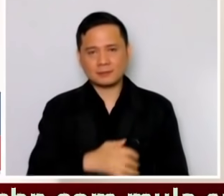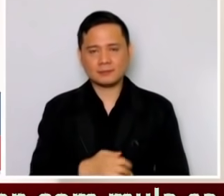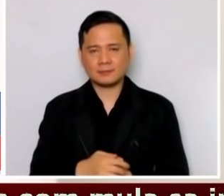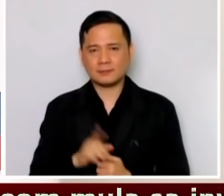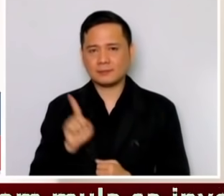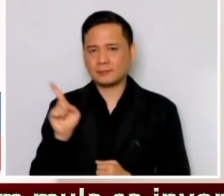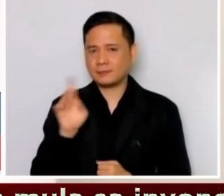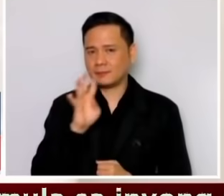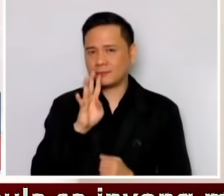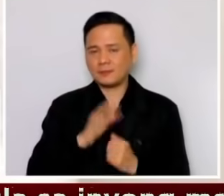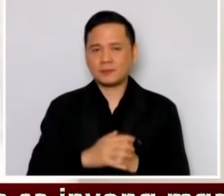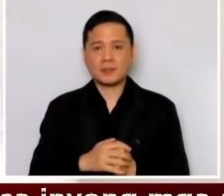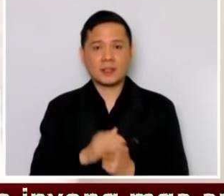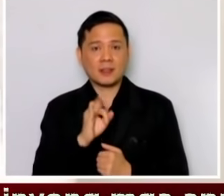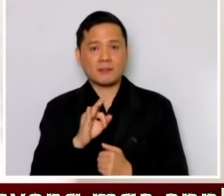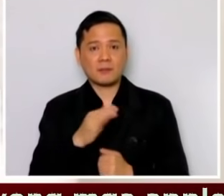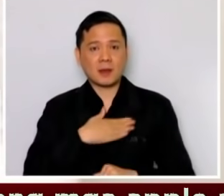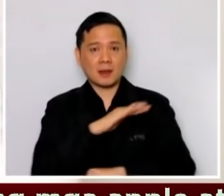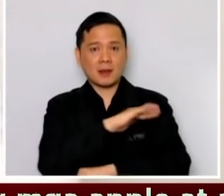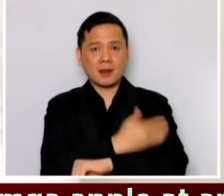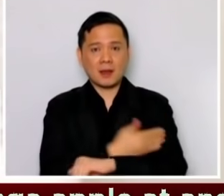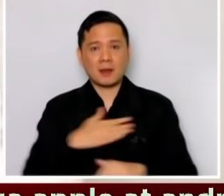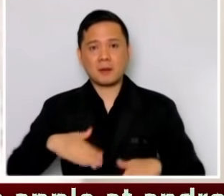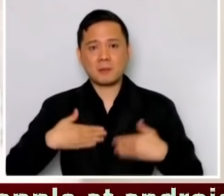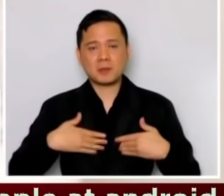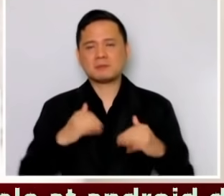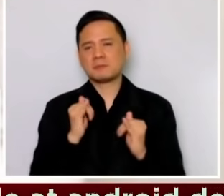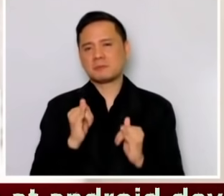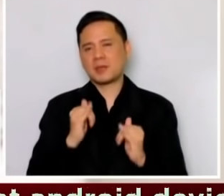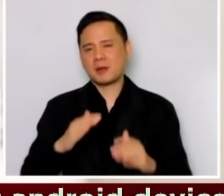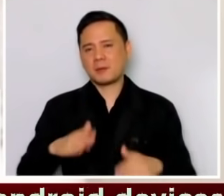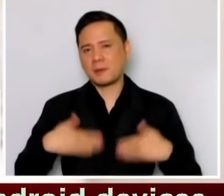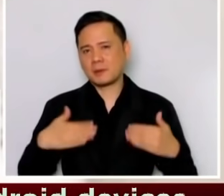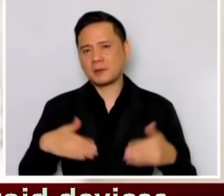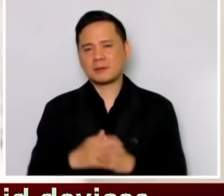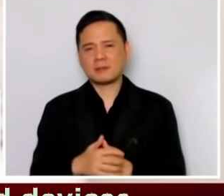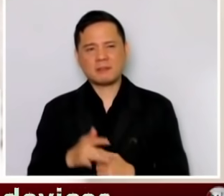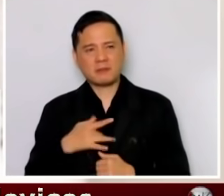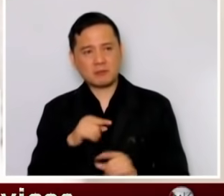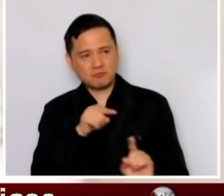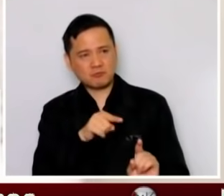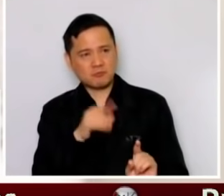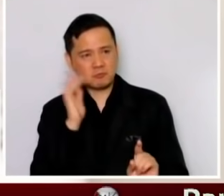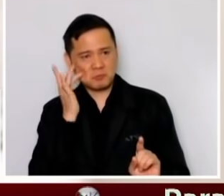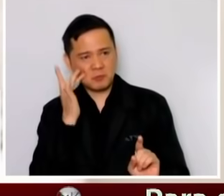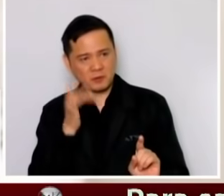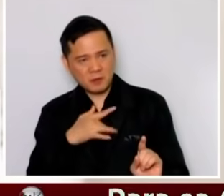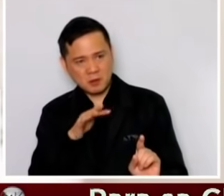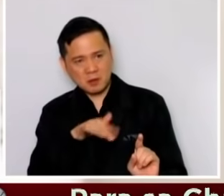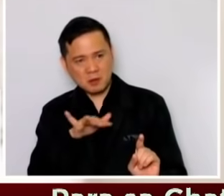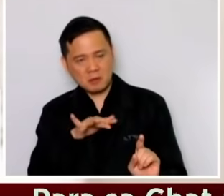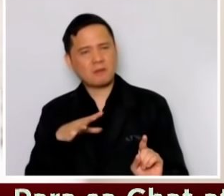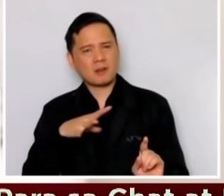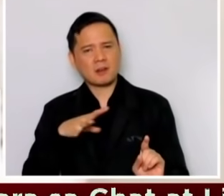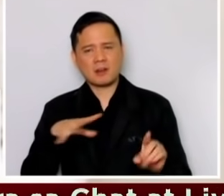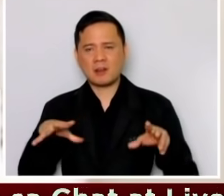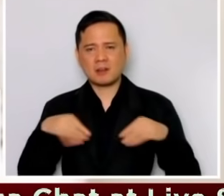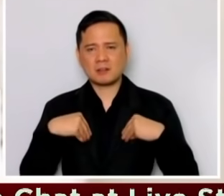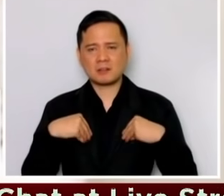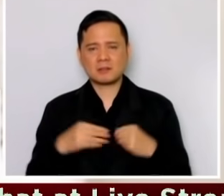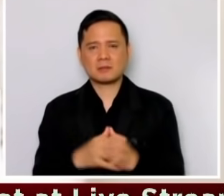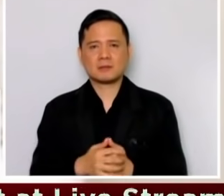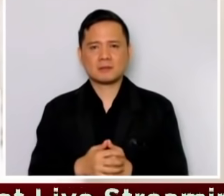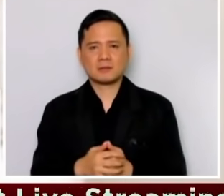anak ko, dun po ako masaya. Nung nararamdaman kong ganun siya, tinanggap ko na po sa sarili ko. Kasi kung hindi ko po